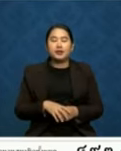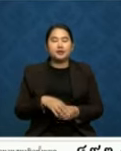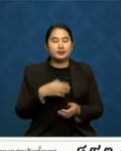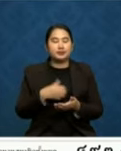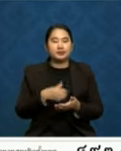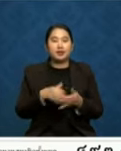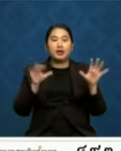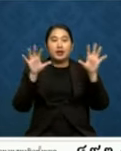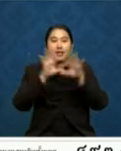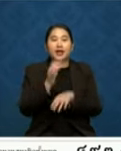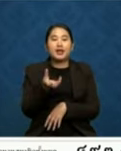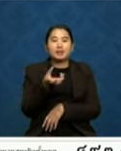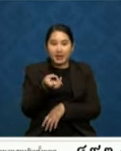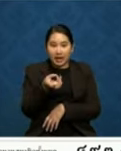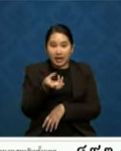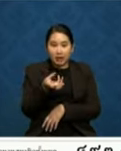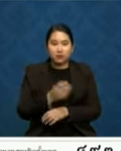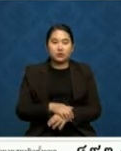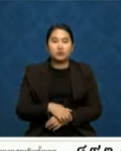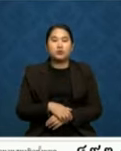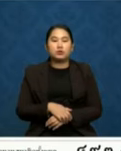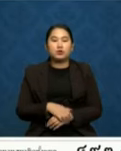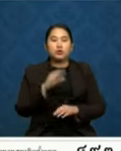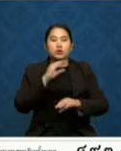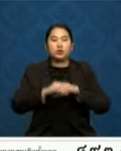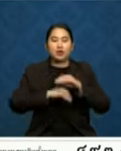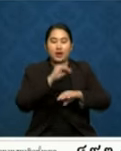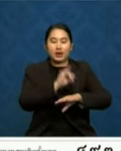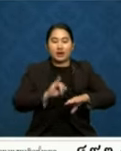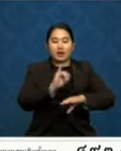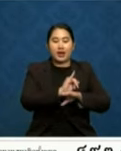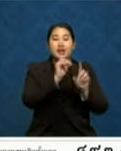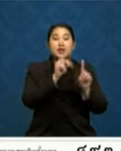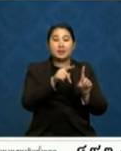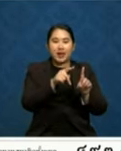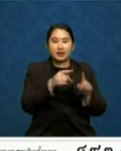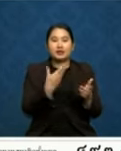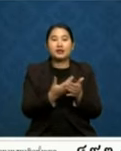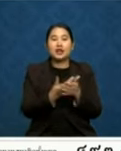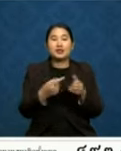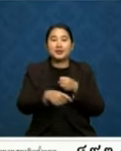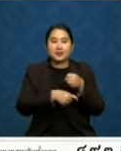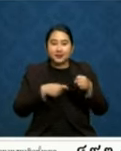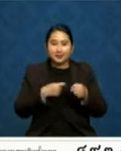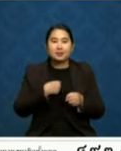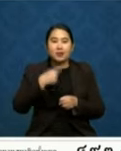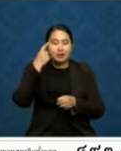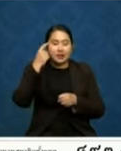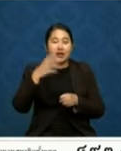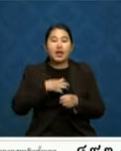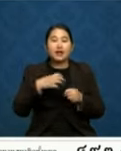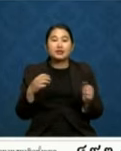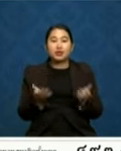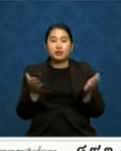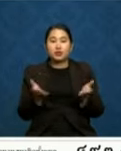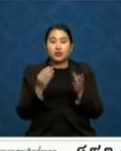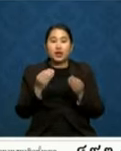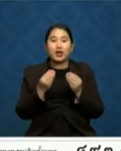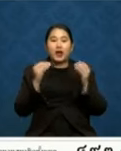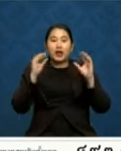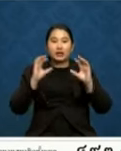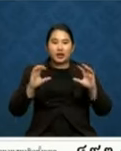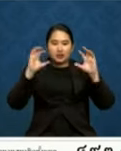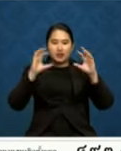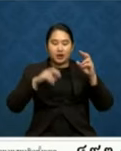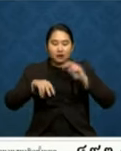กันกับเรื่องของข้าวเพราะฉะนั้นเนี่ยไอ้โครงการไร่ละพันเนี่ยนะครับที่เป็นค่าเก็บเกี่ยวเนี่ยผมเองก็อยากให้ชัดรัฐเนี่ยนะครับได้